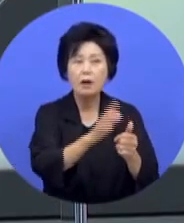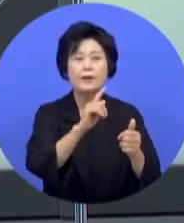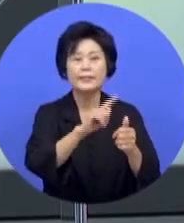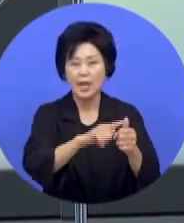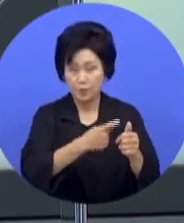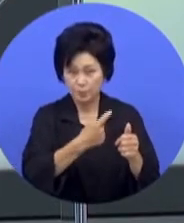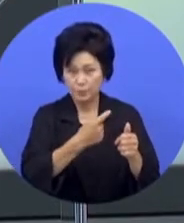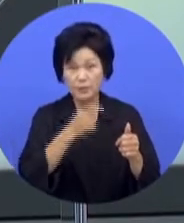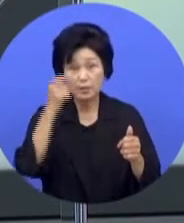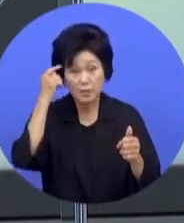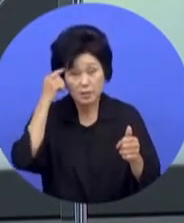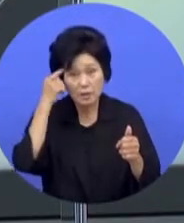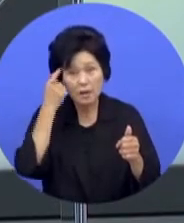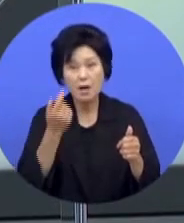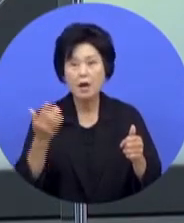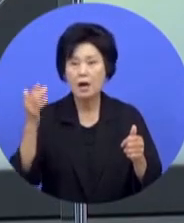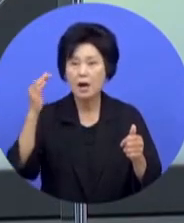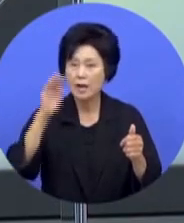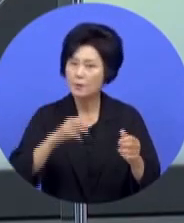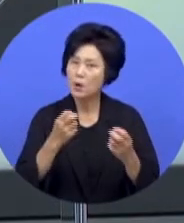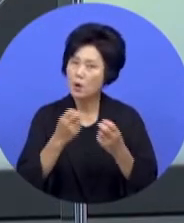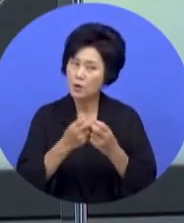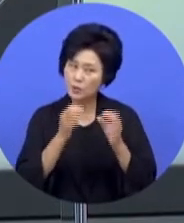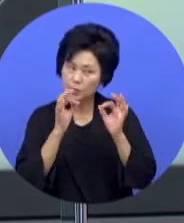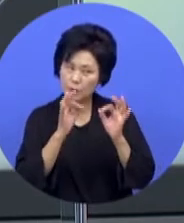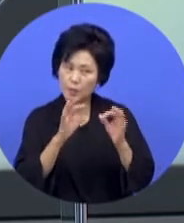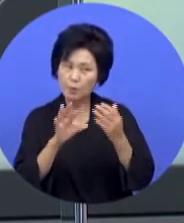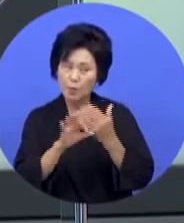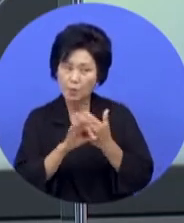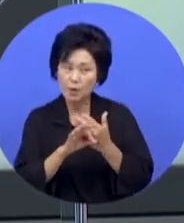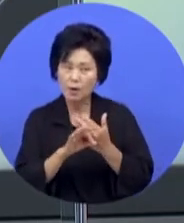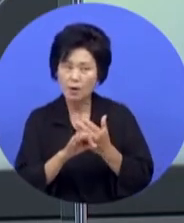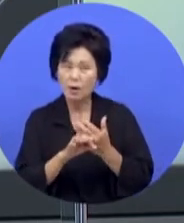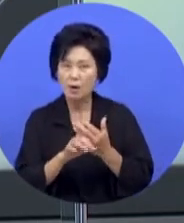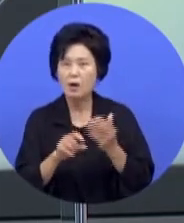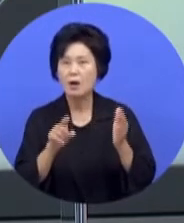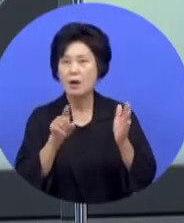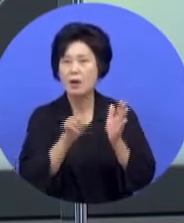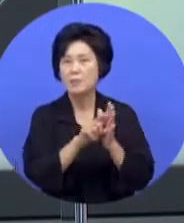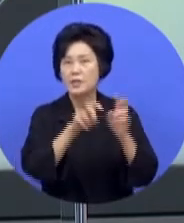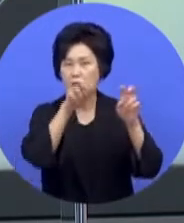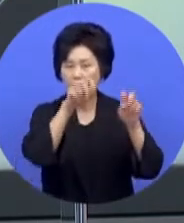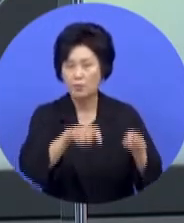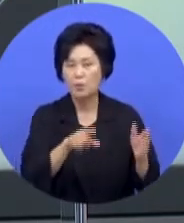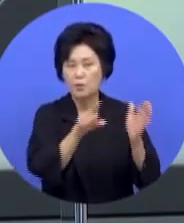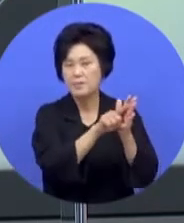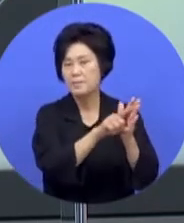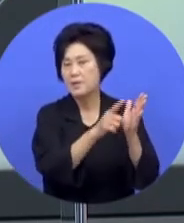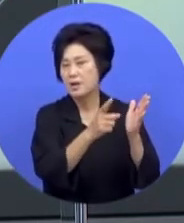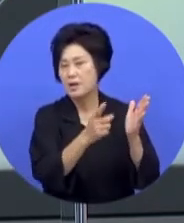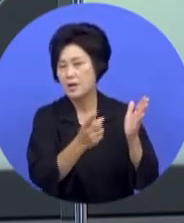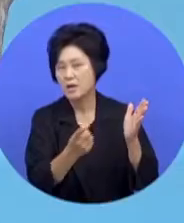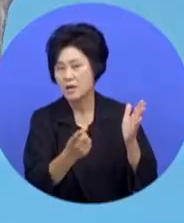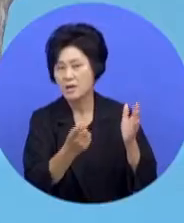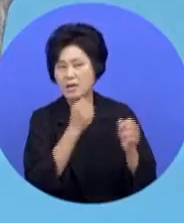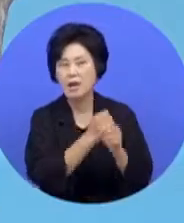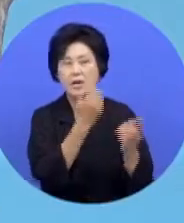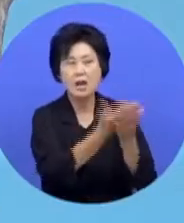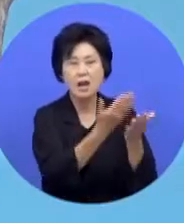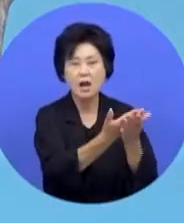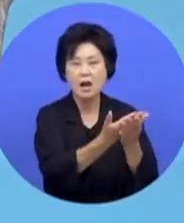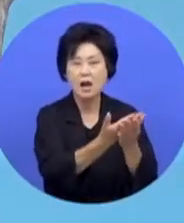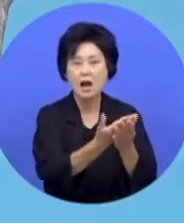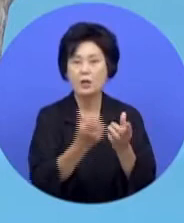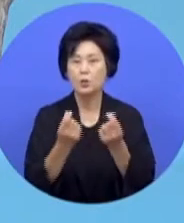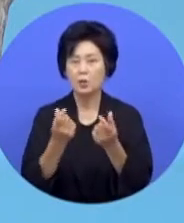아이들을 불신자로 만들어 달라고 하는 것과 같은 그런 모습일 수도 있겠다. 네, 고양이한테 네. 생선 맡기는 거나 그렇죠,